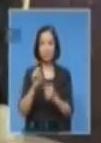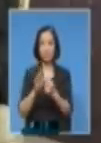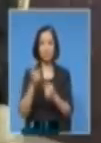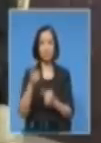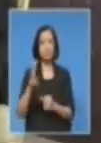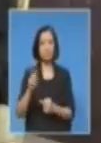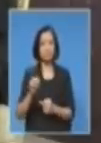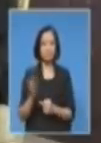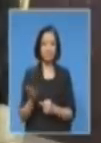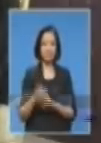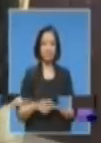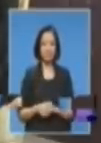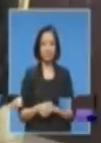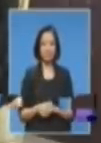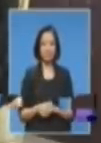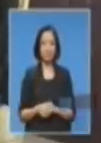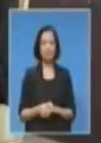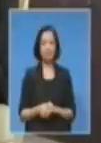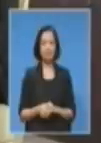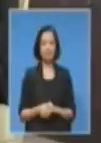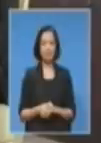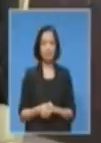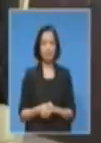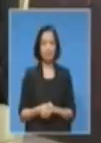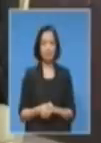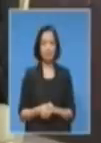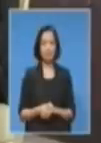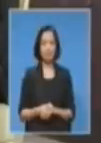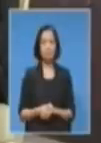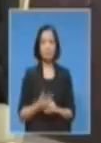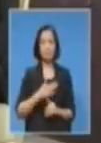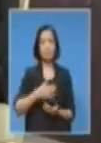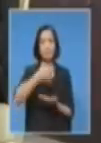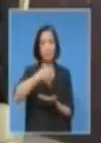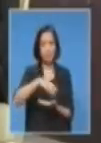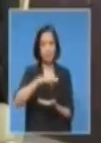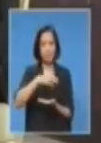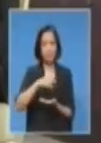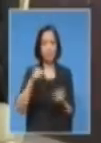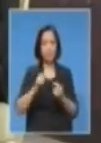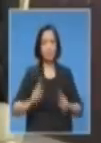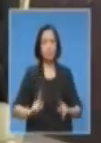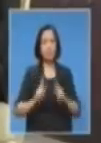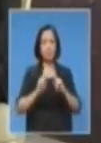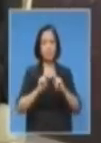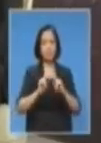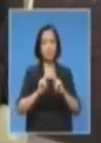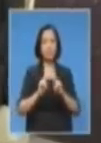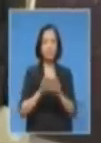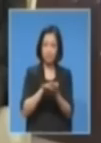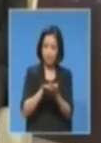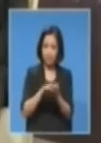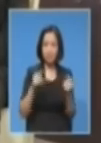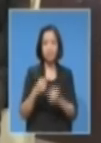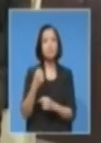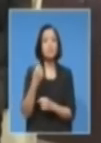ษฐ์ครับก่อนอื่นผมอยากจะเล่าให้ฟังสิ่งที่กระทรวงโทษทีครับสภาพัฒ